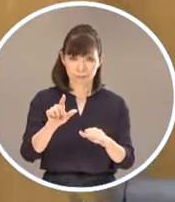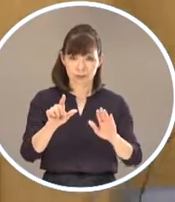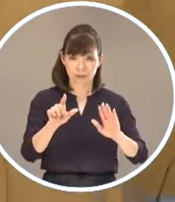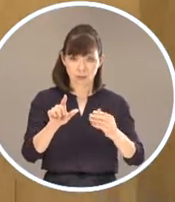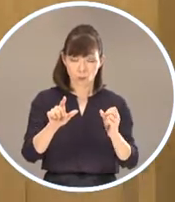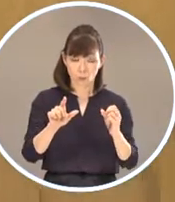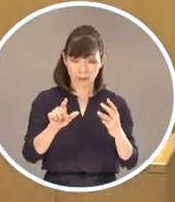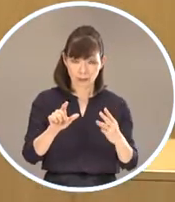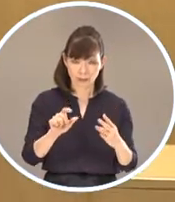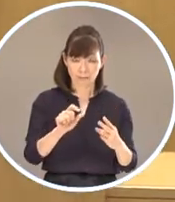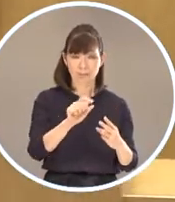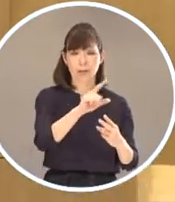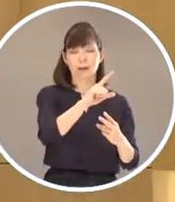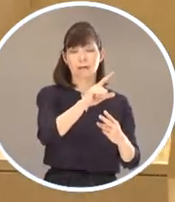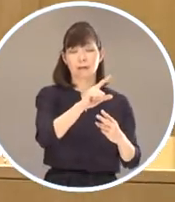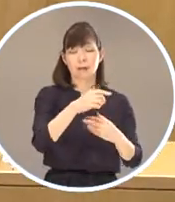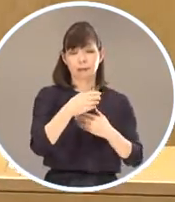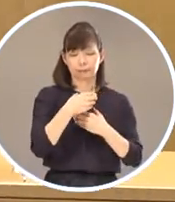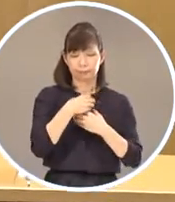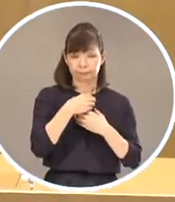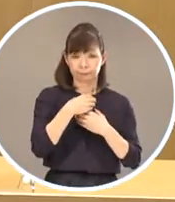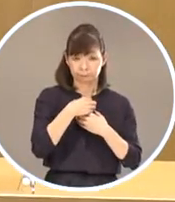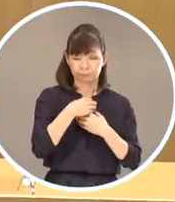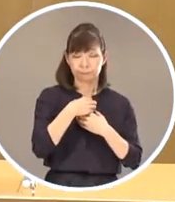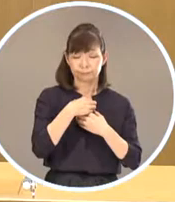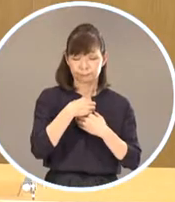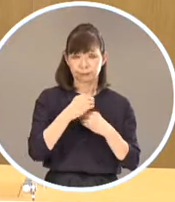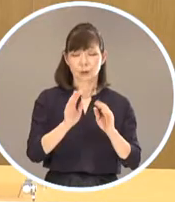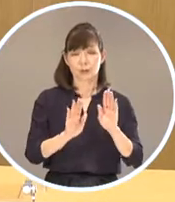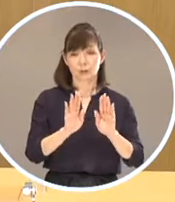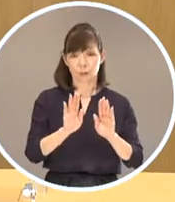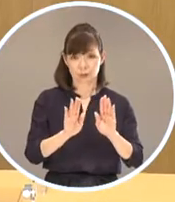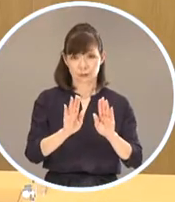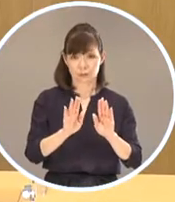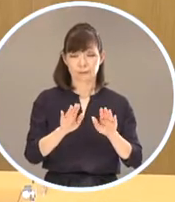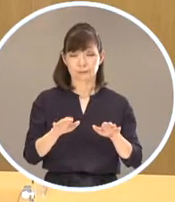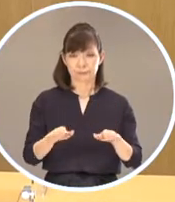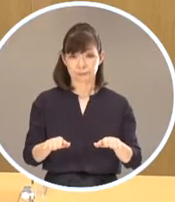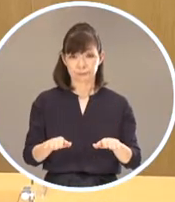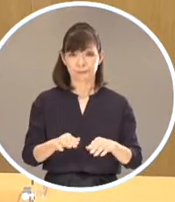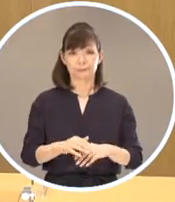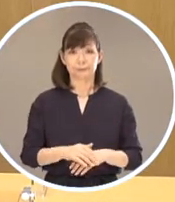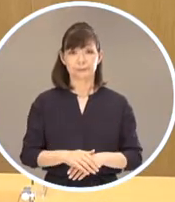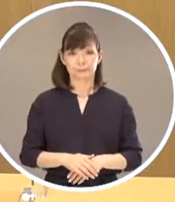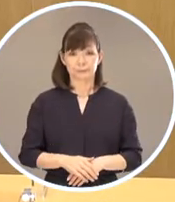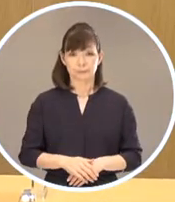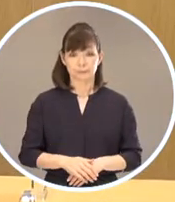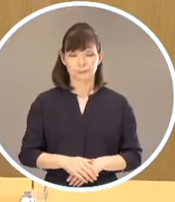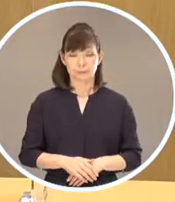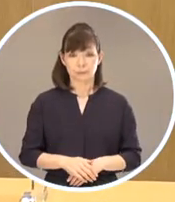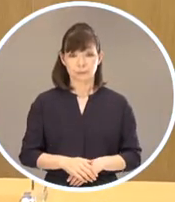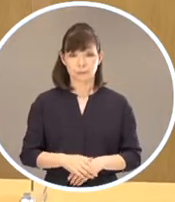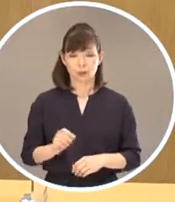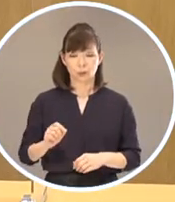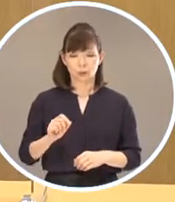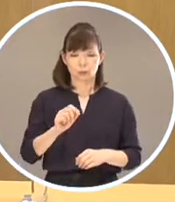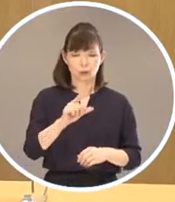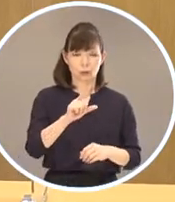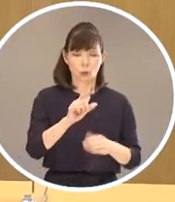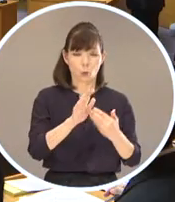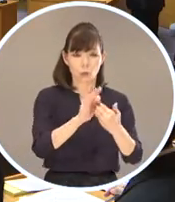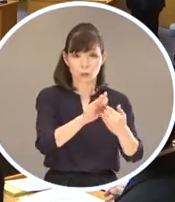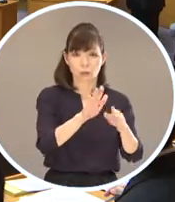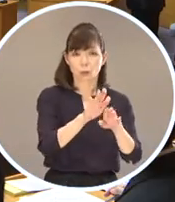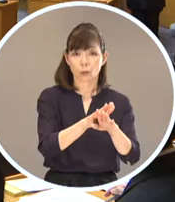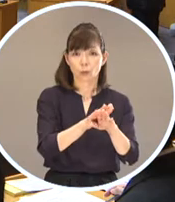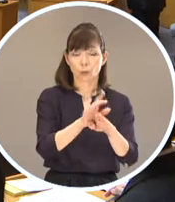波が間もなく来るのではないかというこの可能性高くなっている、それを懸念される状況なわけです。でそうなってくるとそれをどう防いでいくかのという